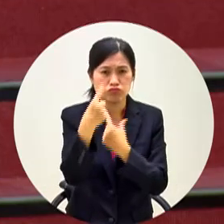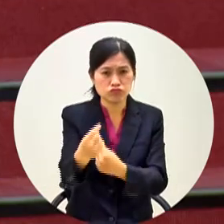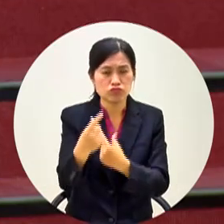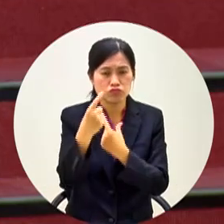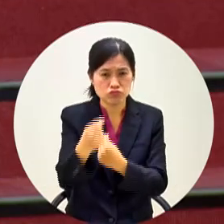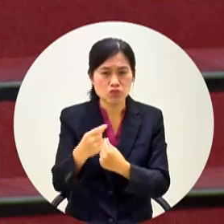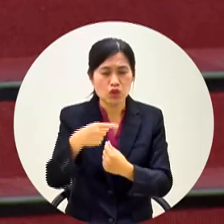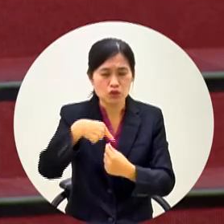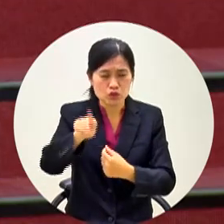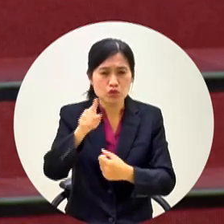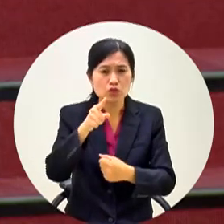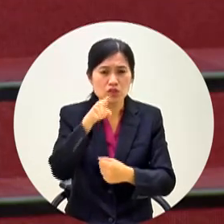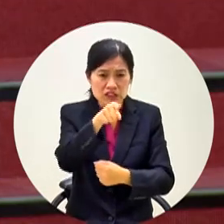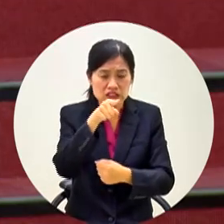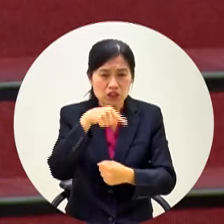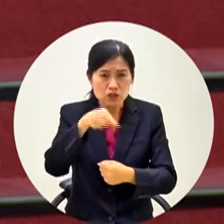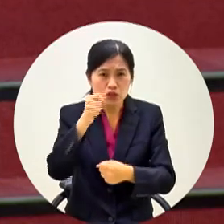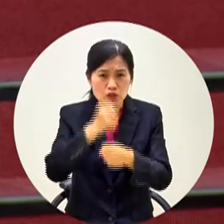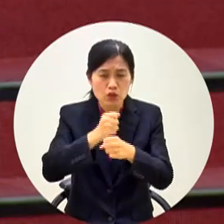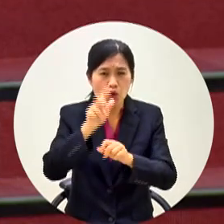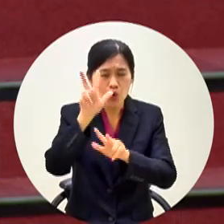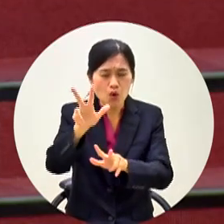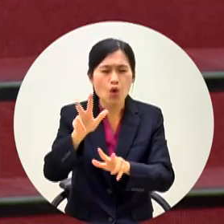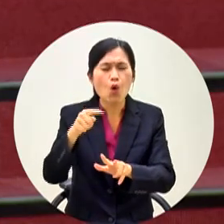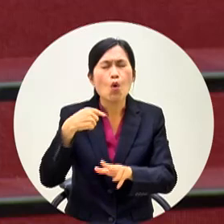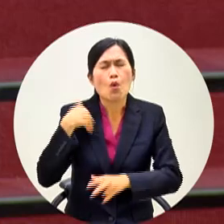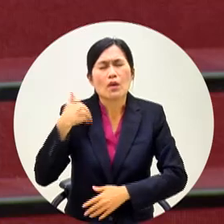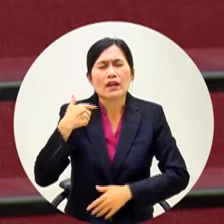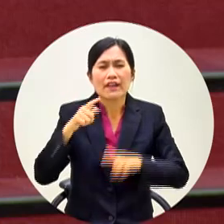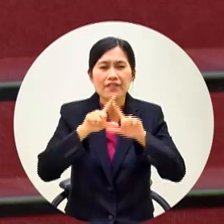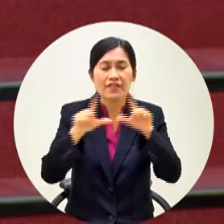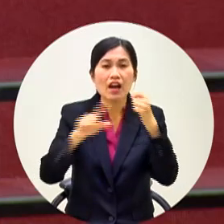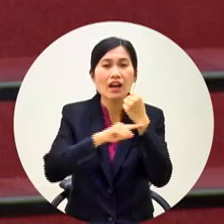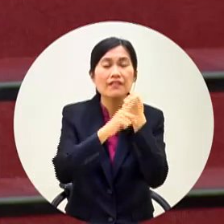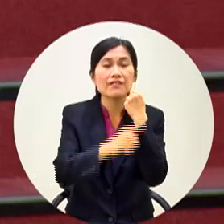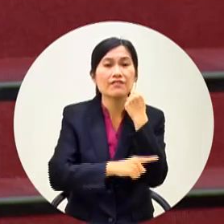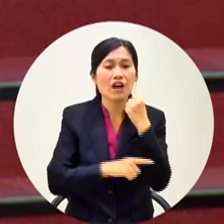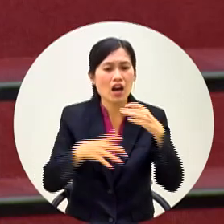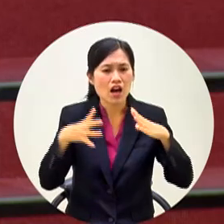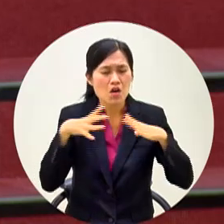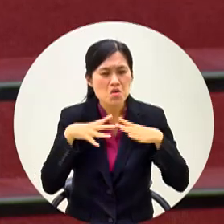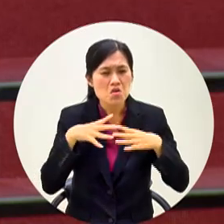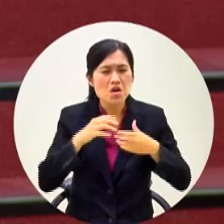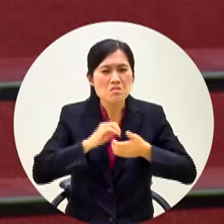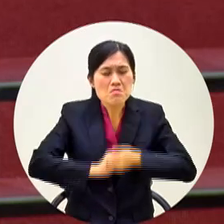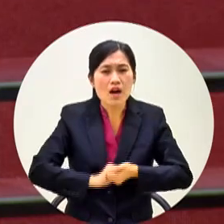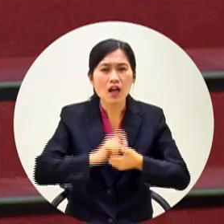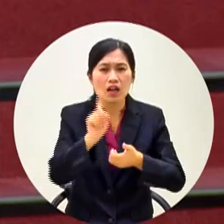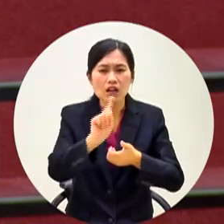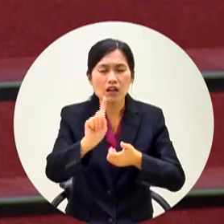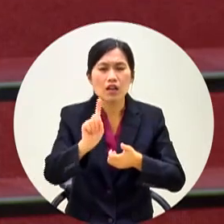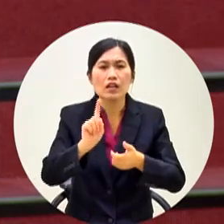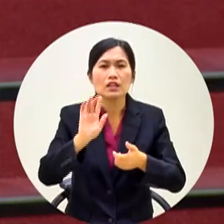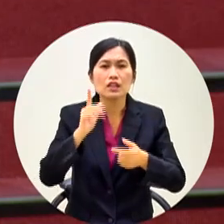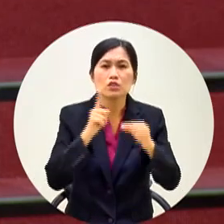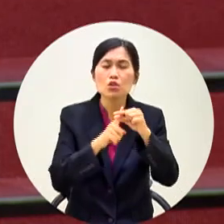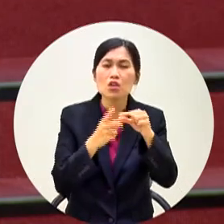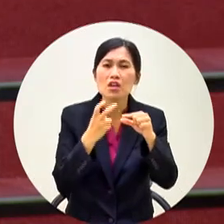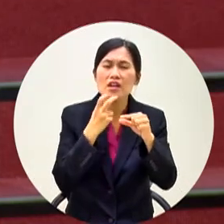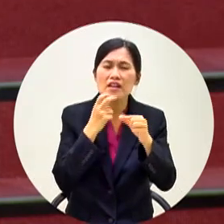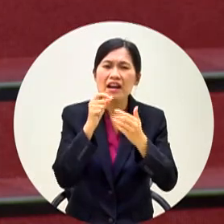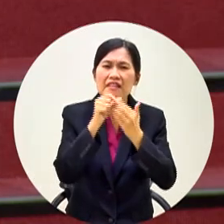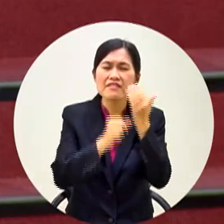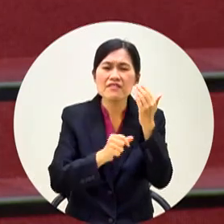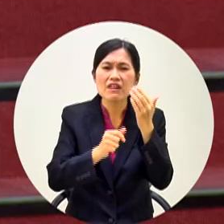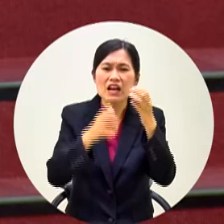你的，当然就是说大法官怎么样去决定这件事我们不知道，但是中央的立法要怎么立我们也不知